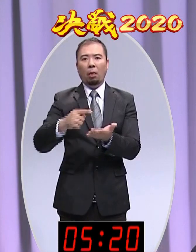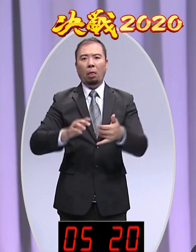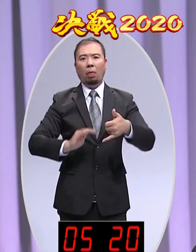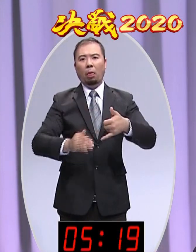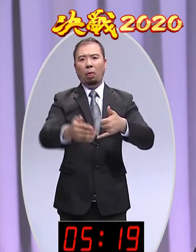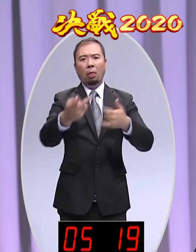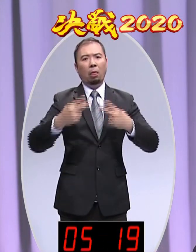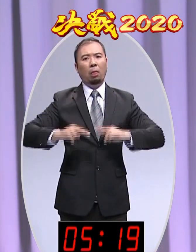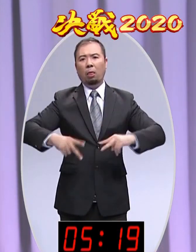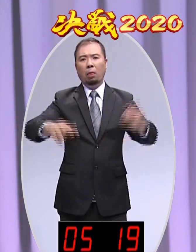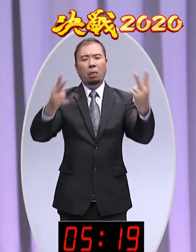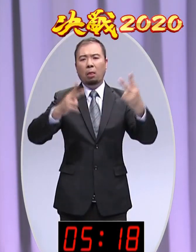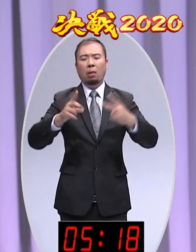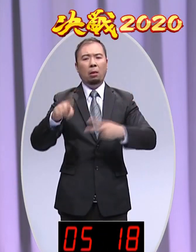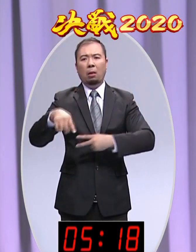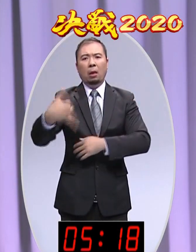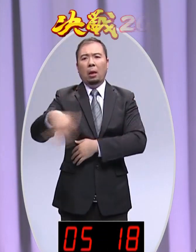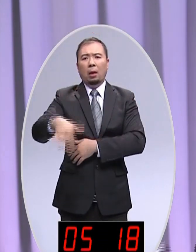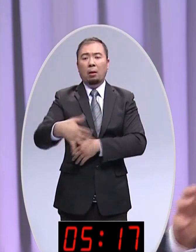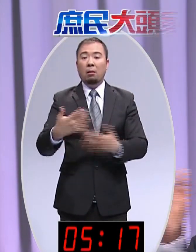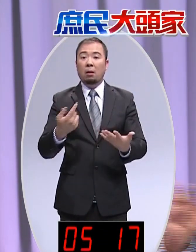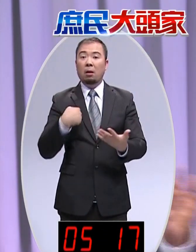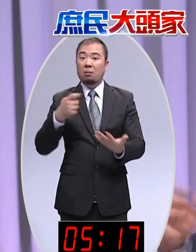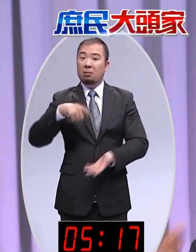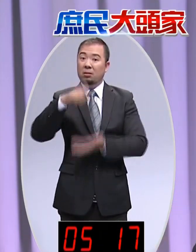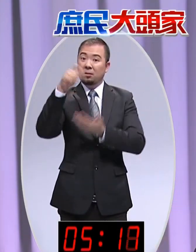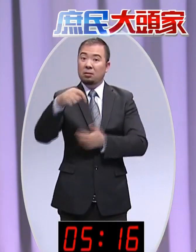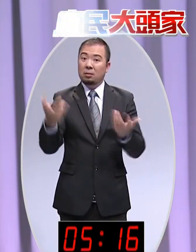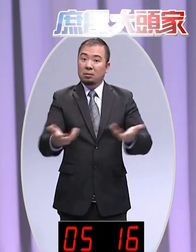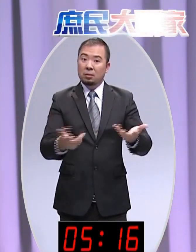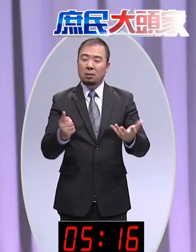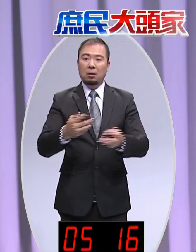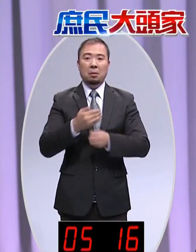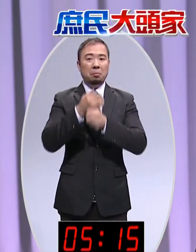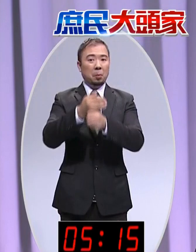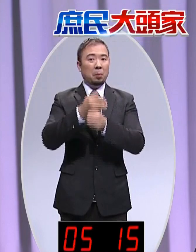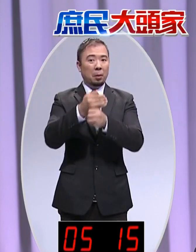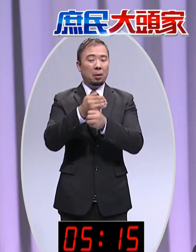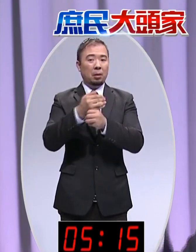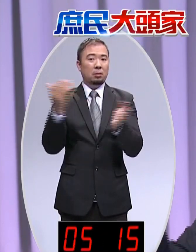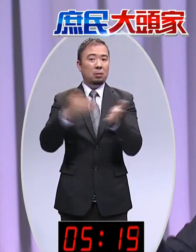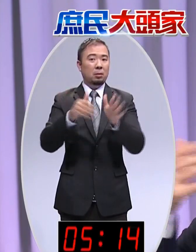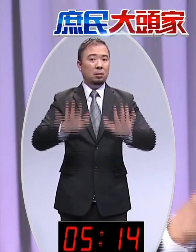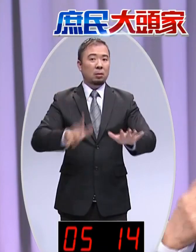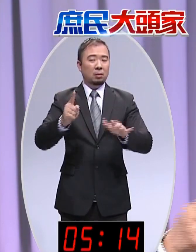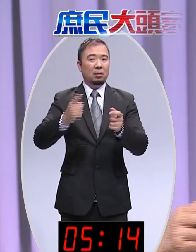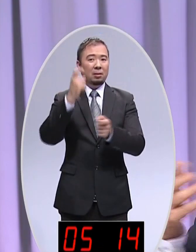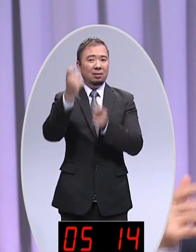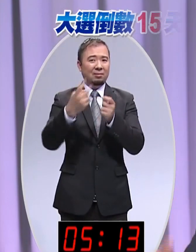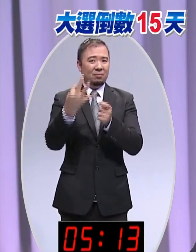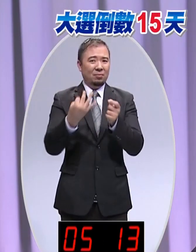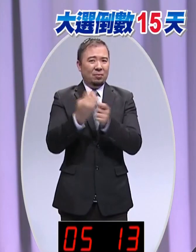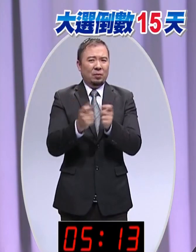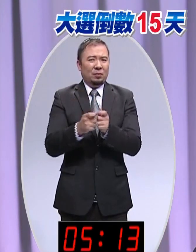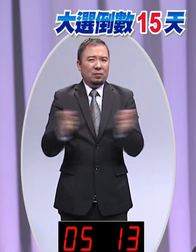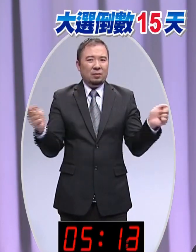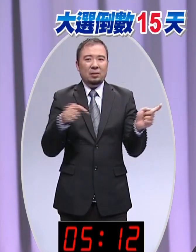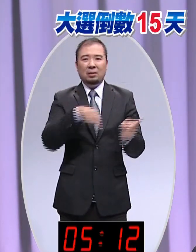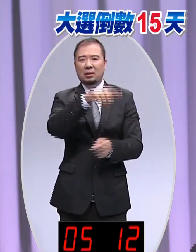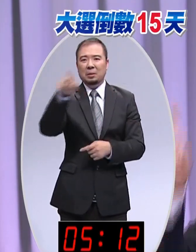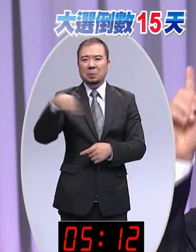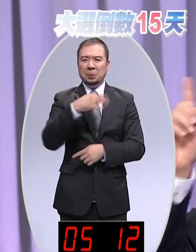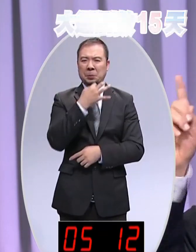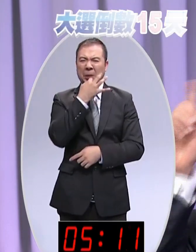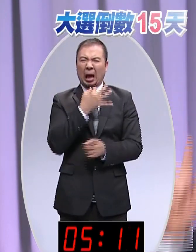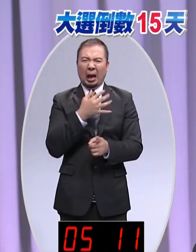十年来马政府他的这些许许多多的人就怕跟宋楚瑜多接触，